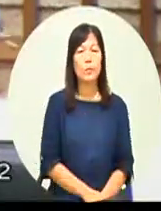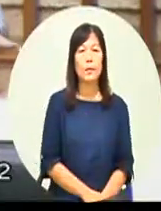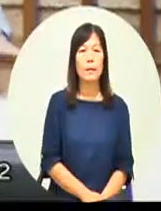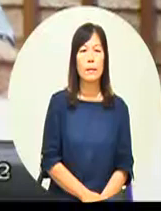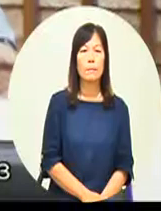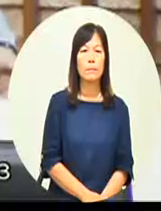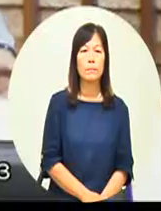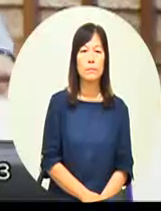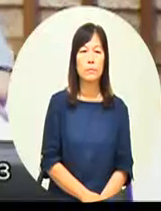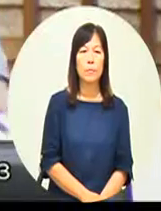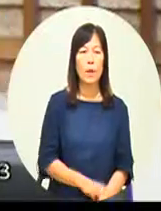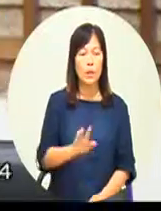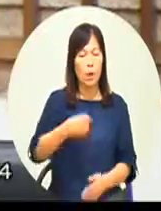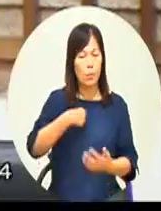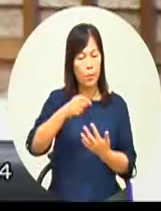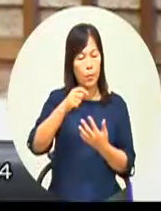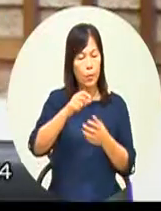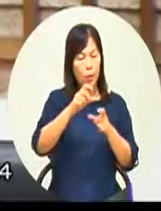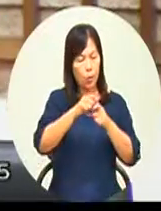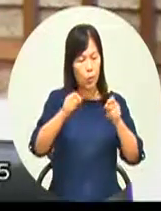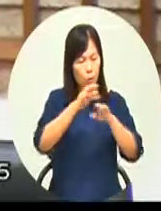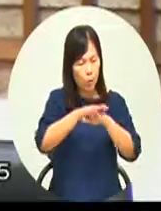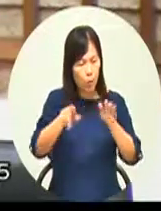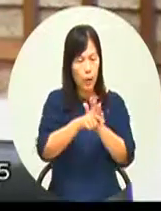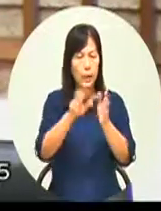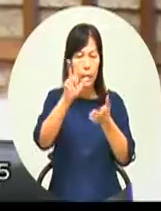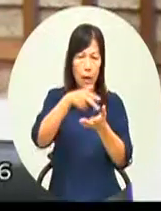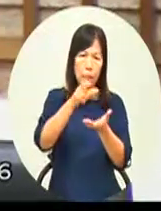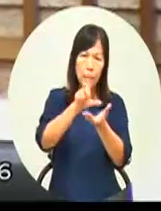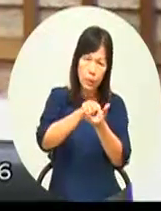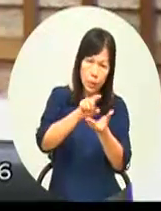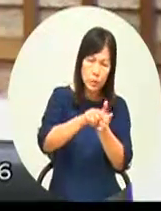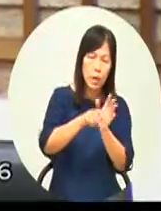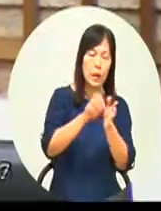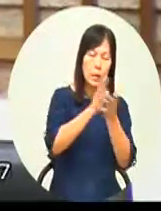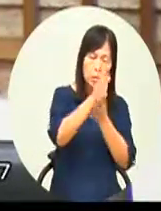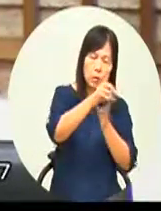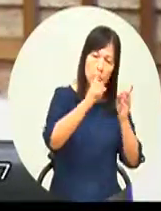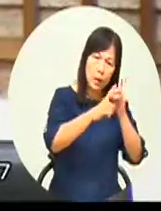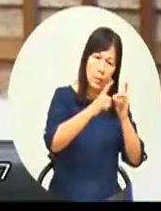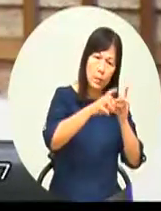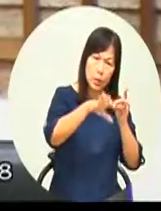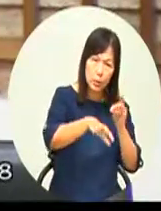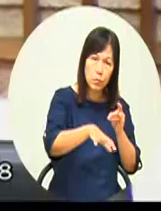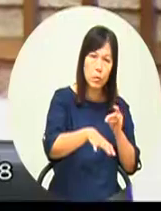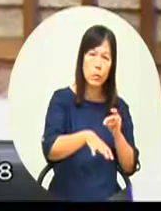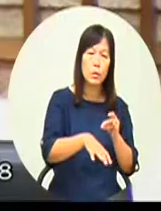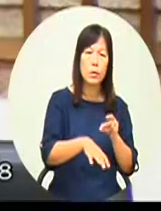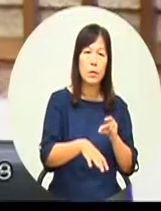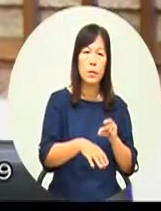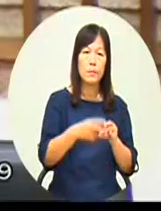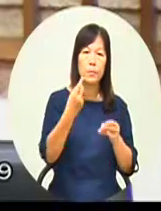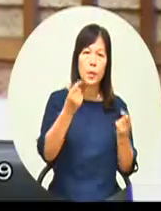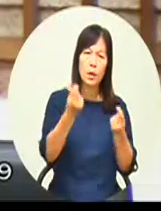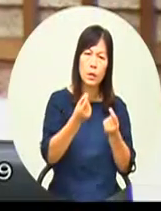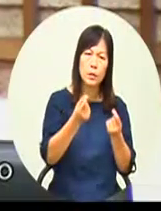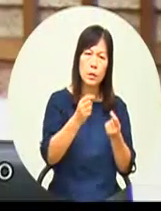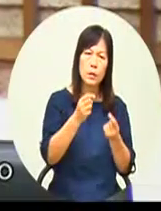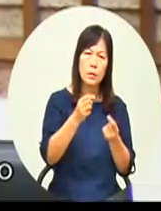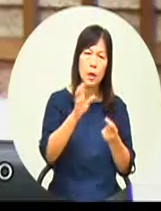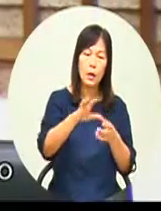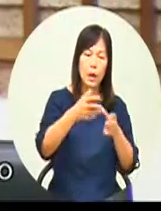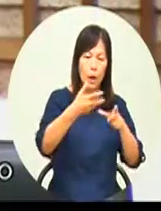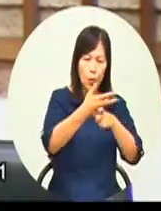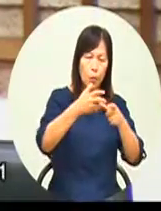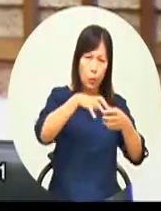除了我们选区有永安有燕巢，未来是不是规划在弥陀，在比如说湖